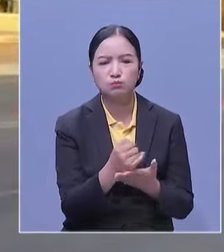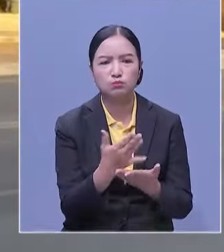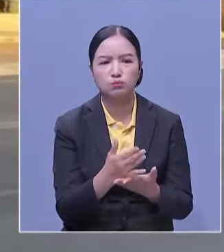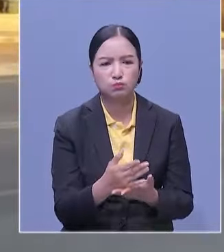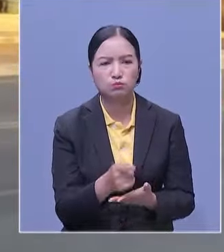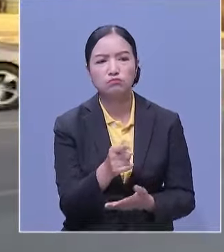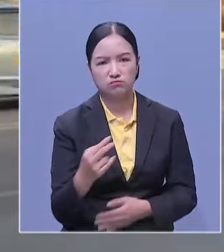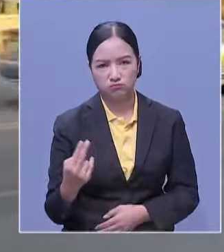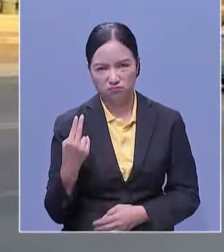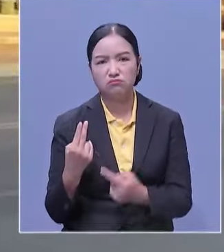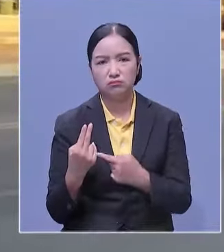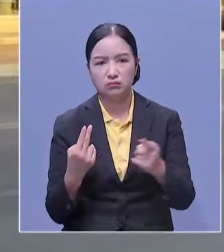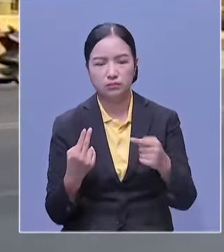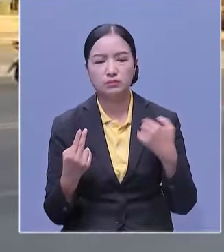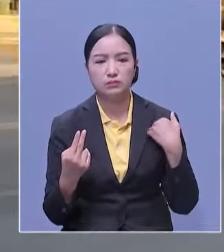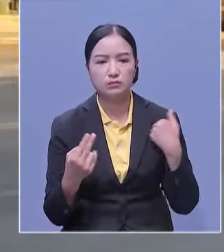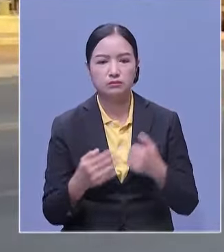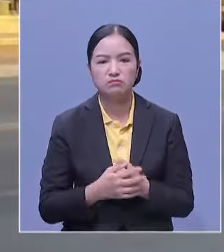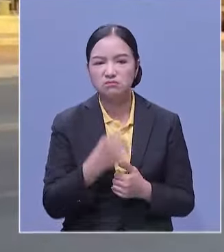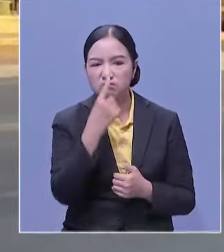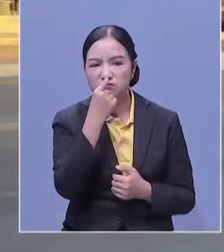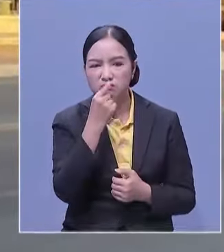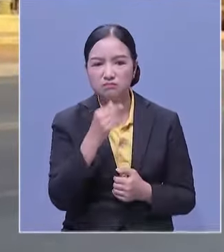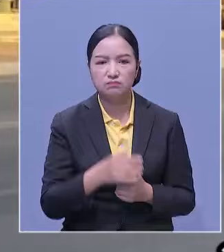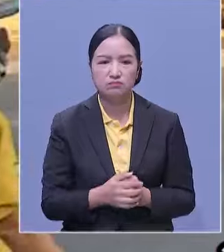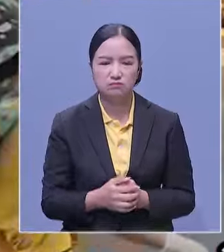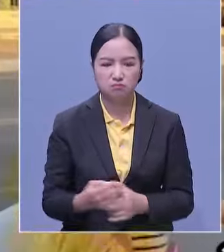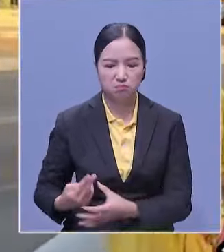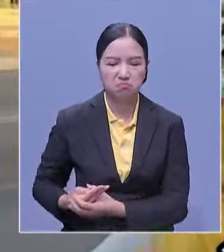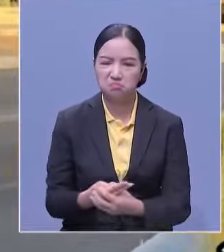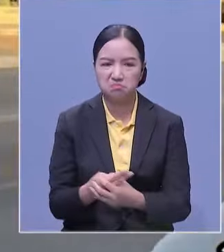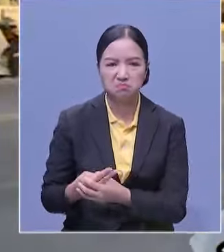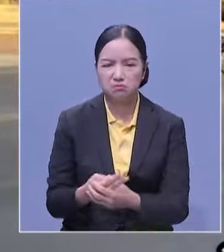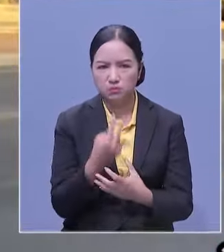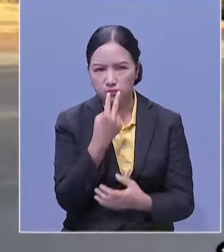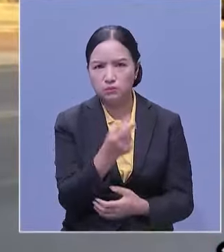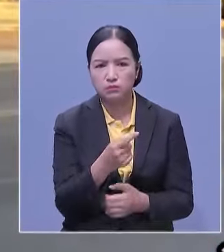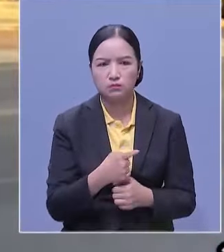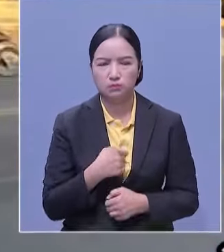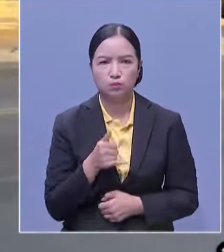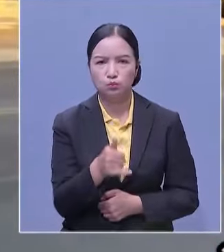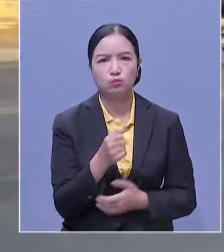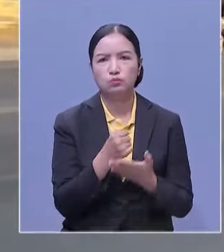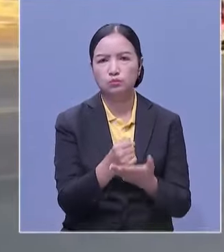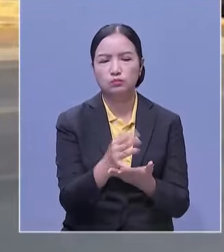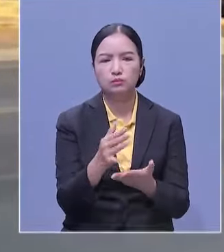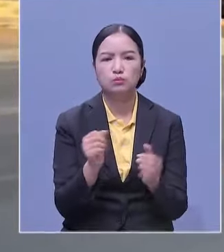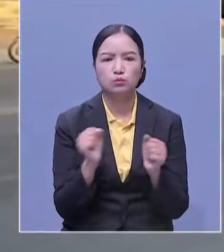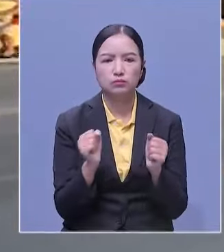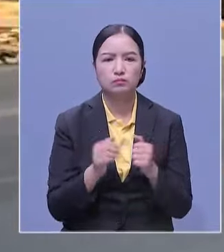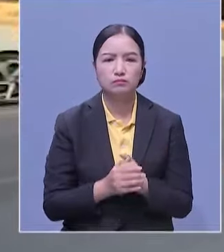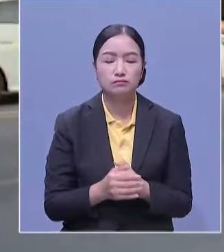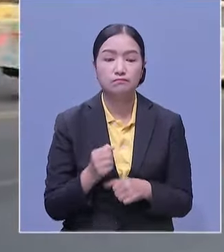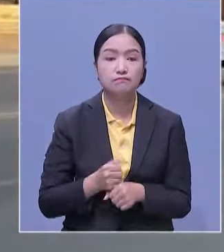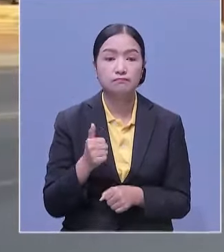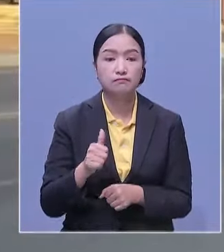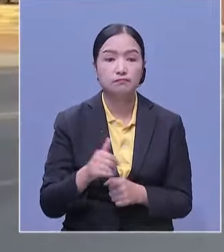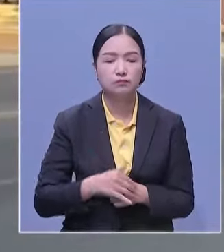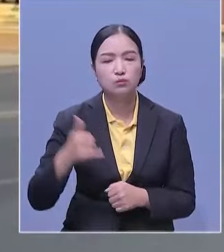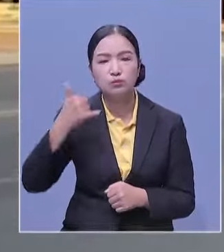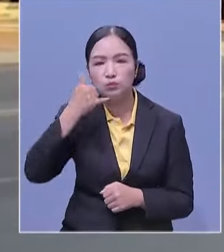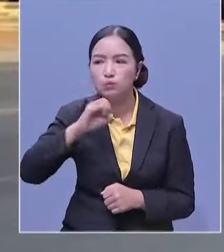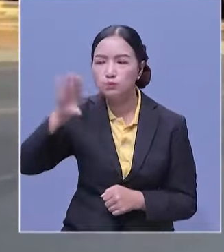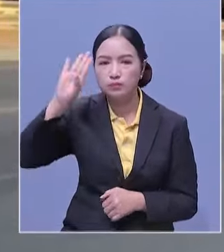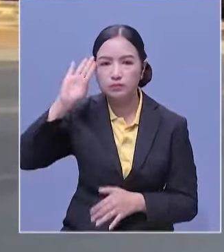ว่ามีปืนแล้วก็เฝรั่งเก็กระชักเป็นกตำรวจด้วยก็เลยไม่กล้าเข้าไปช่วยก็เลยทำได้อย่างเดียวคือโต